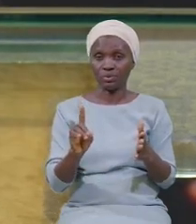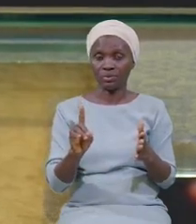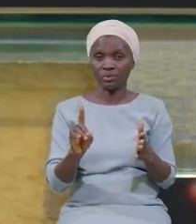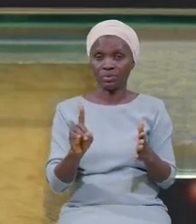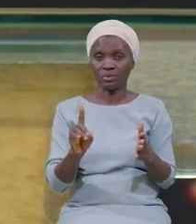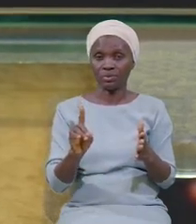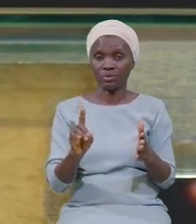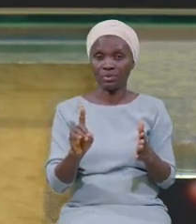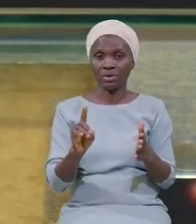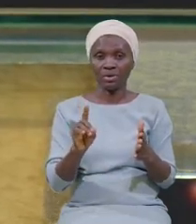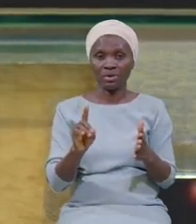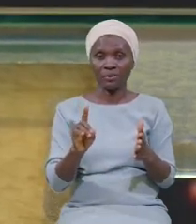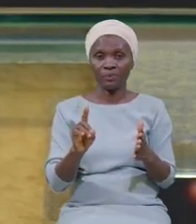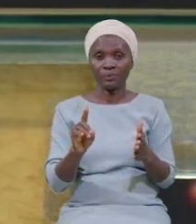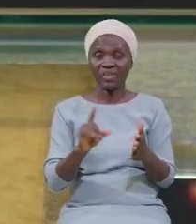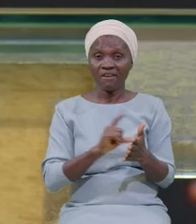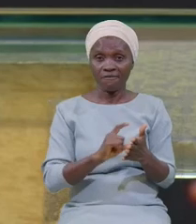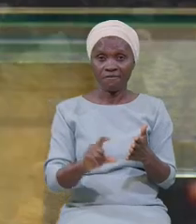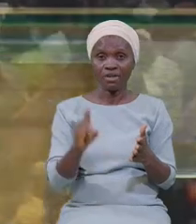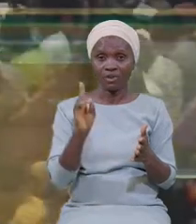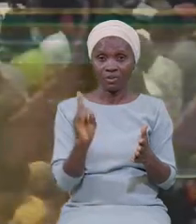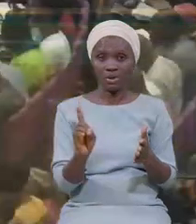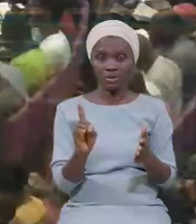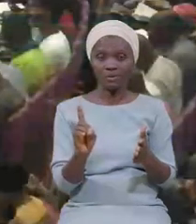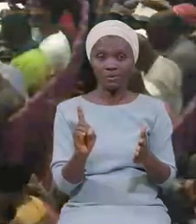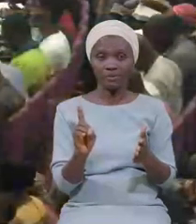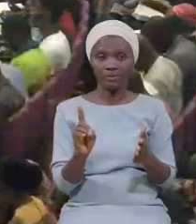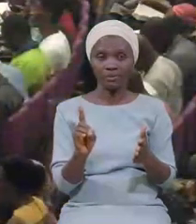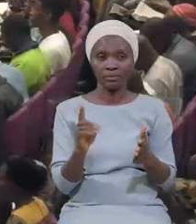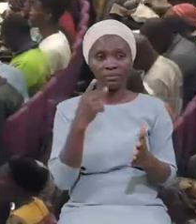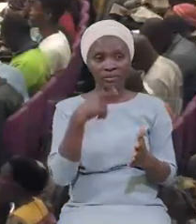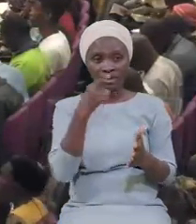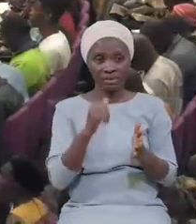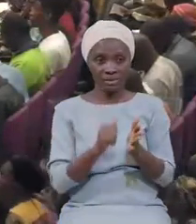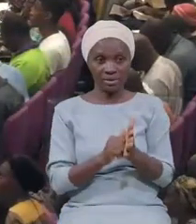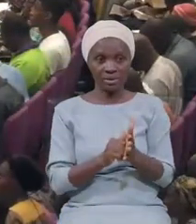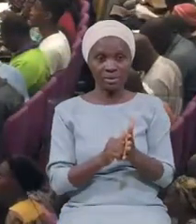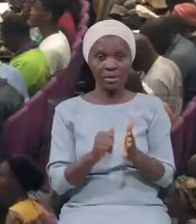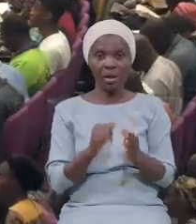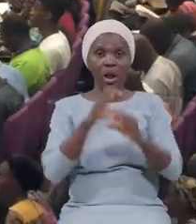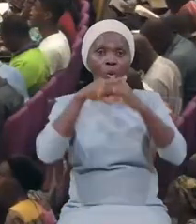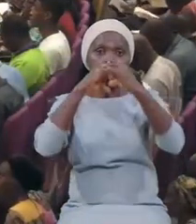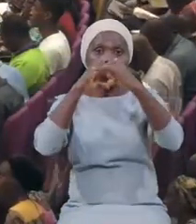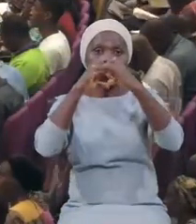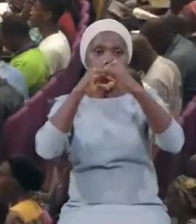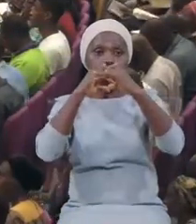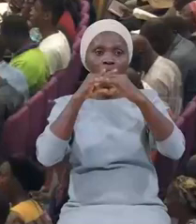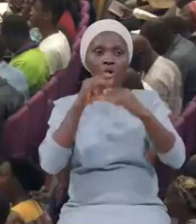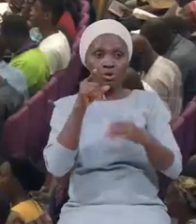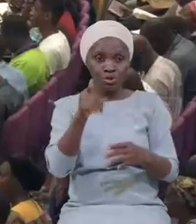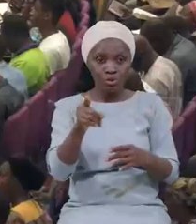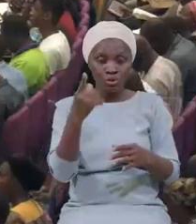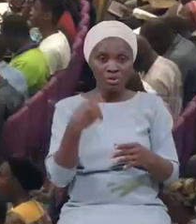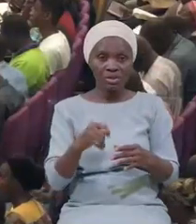1. Joël 2 verset 1. Cela dit, sonnez de la trompette